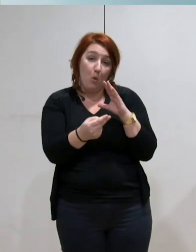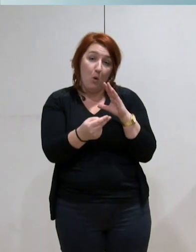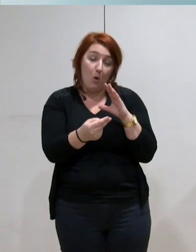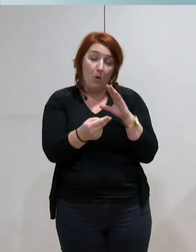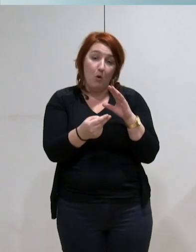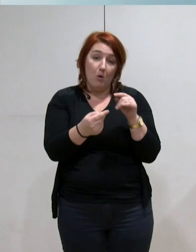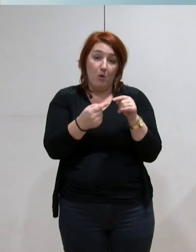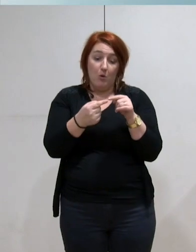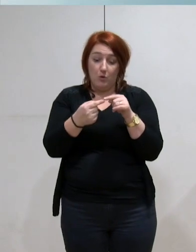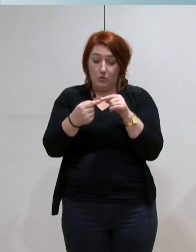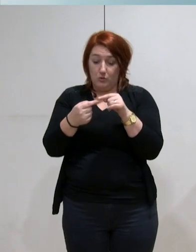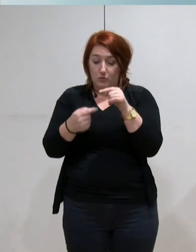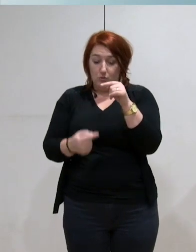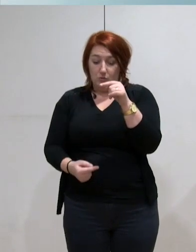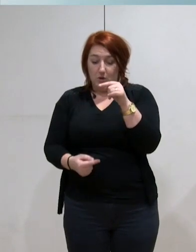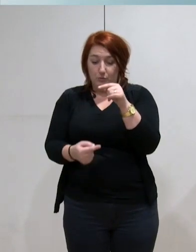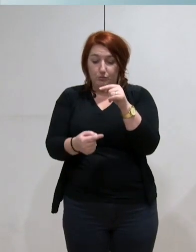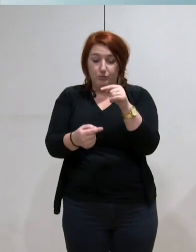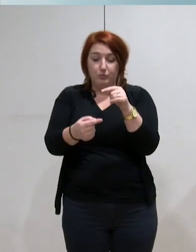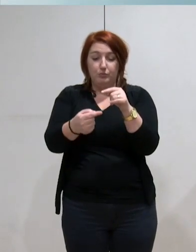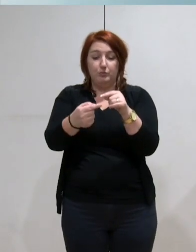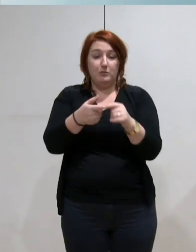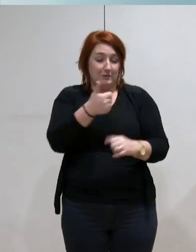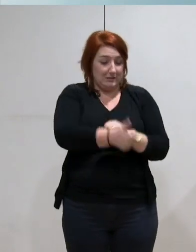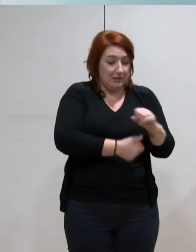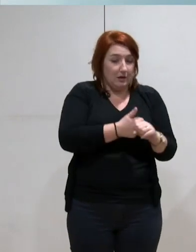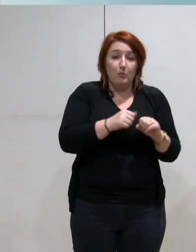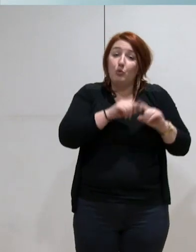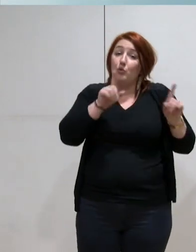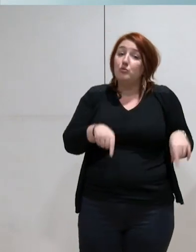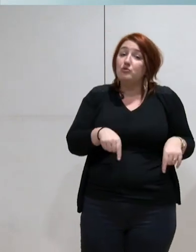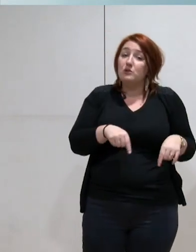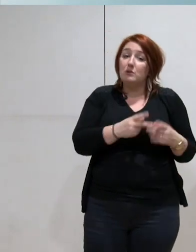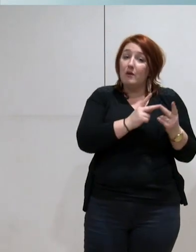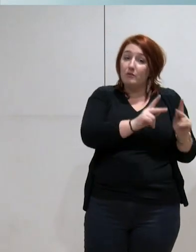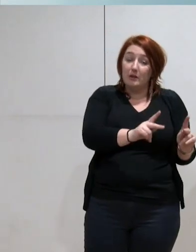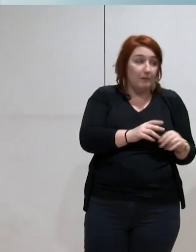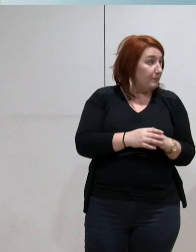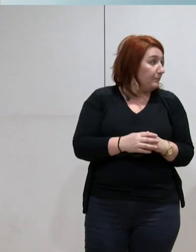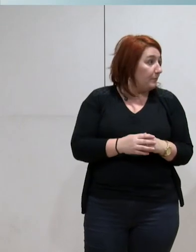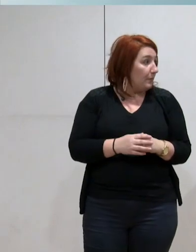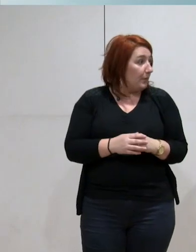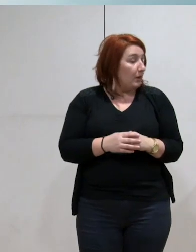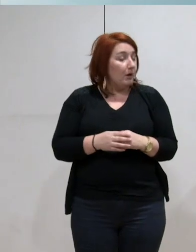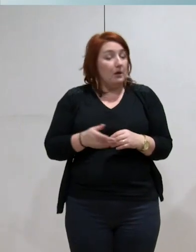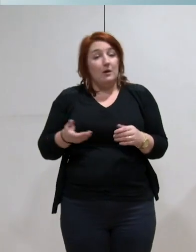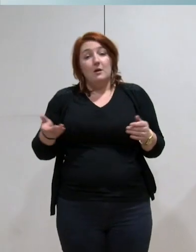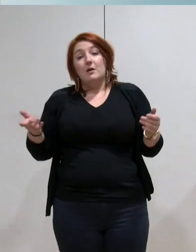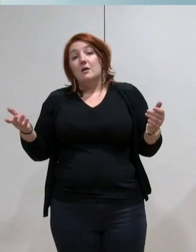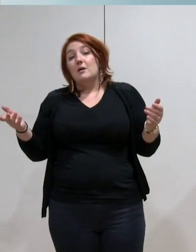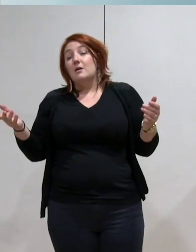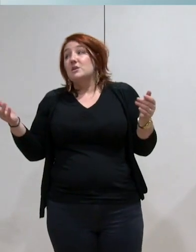dett en moins chaque année dans enfin cette année en tout cas dans le budget de la ville et que si nous n'avions pas eu cela